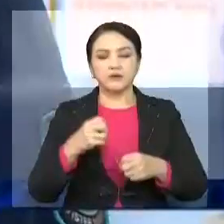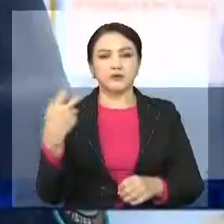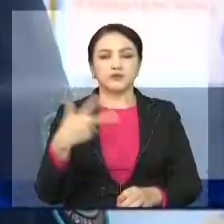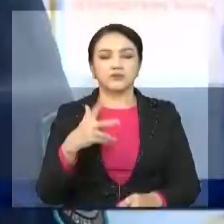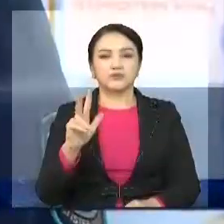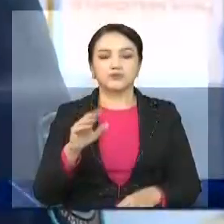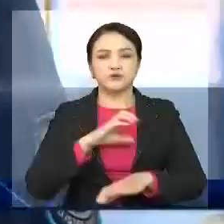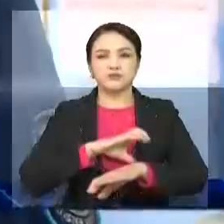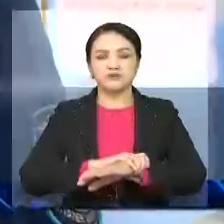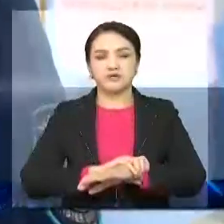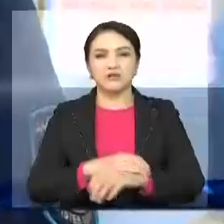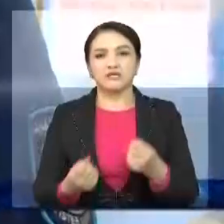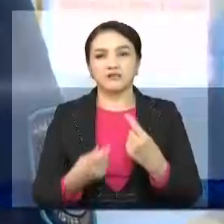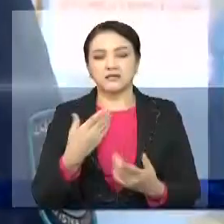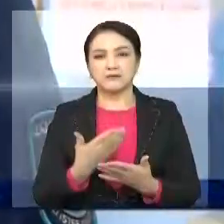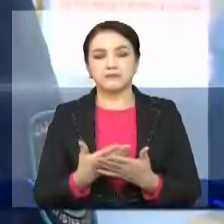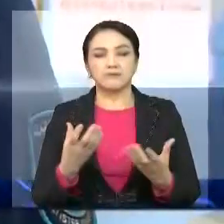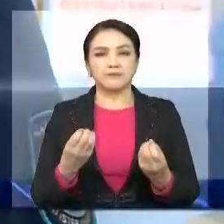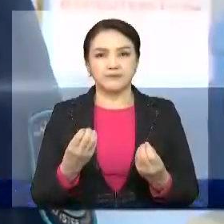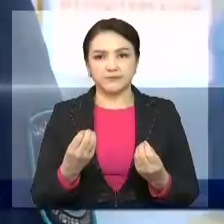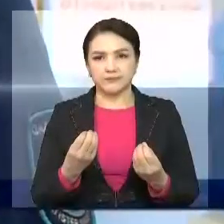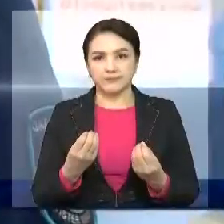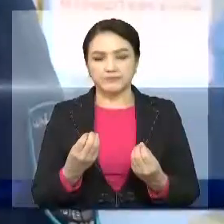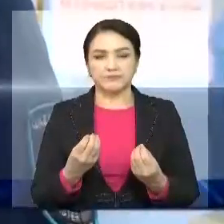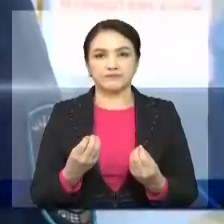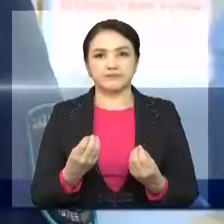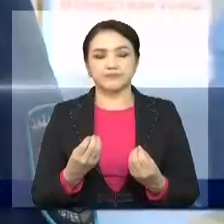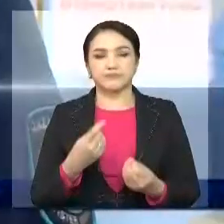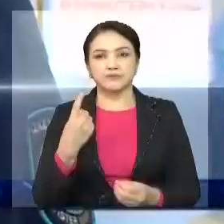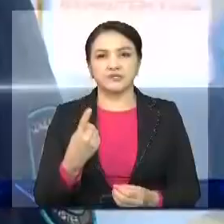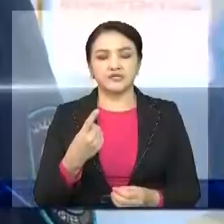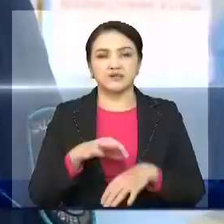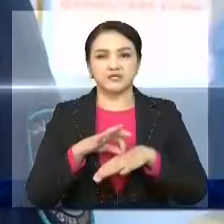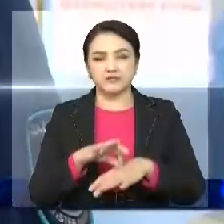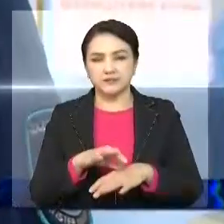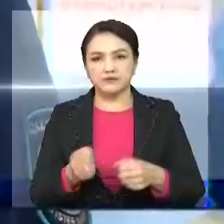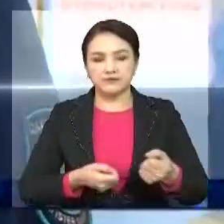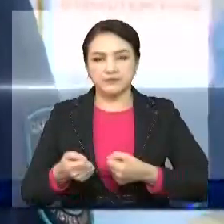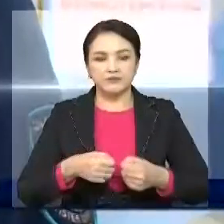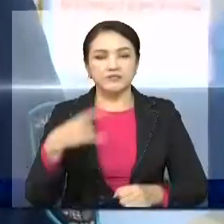33 дерегі анықталып отыр. Және де бір